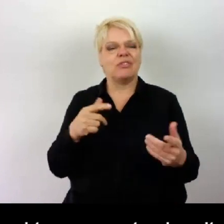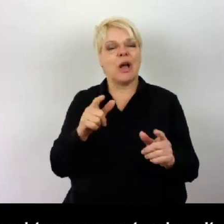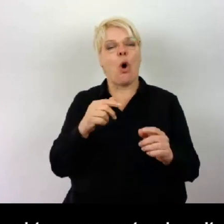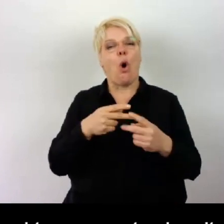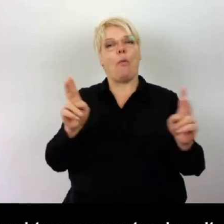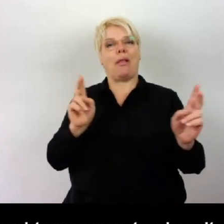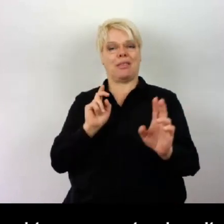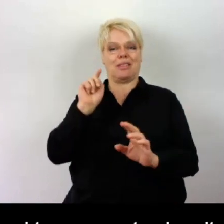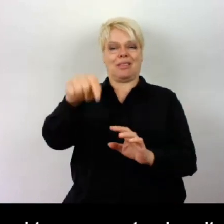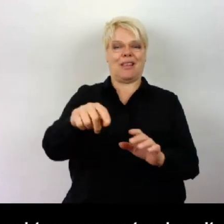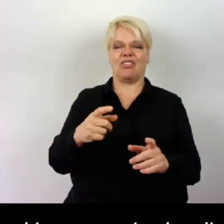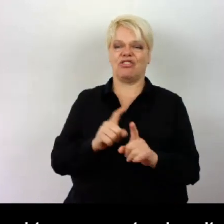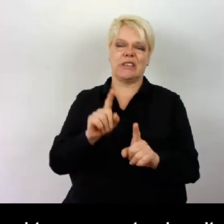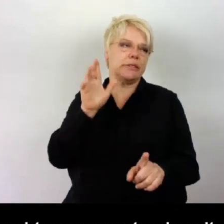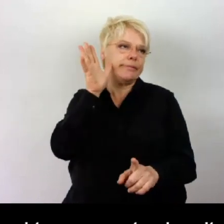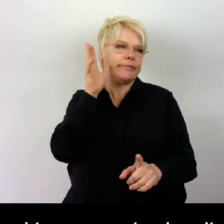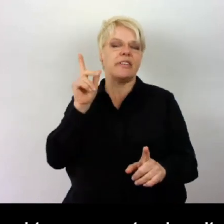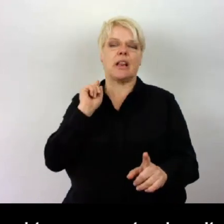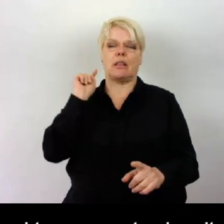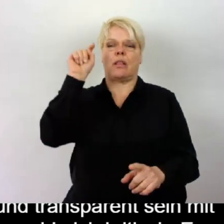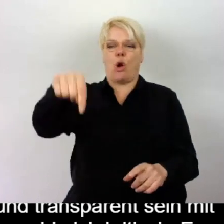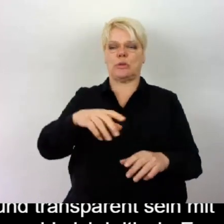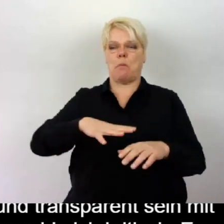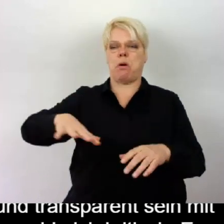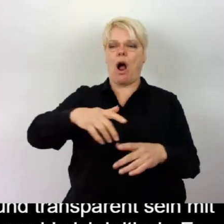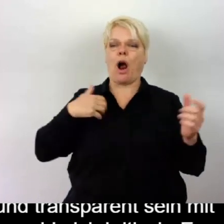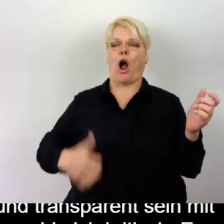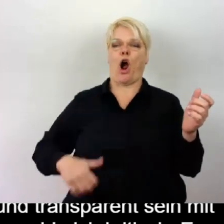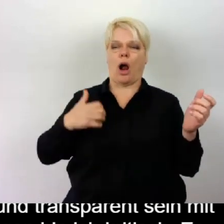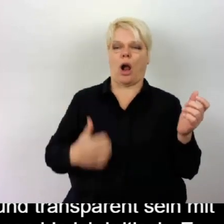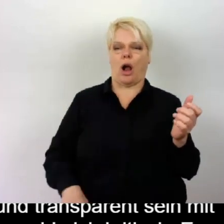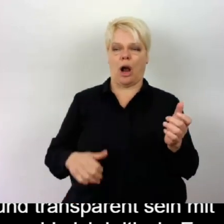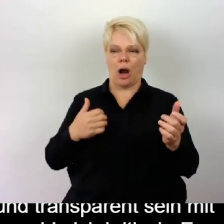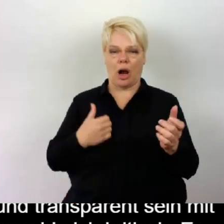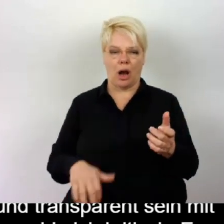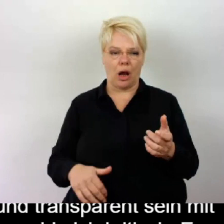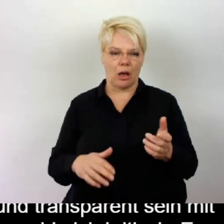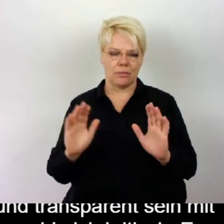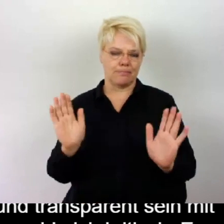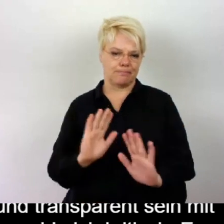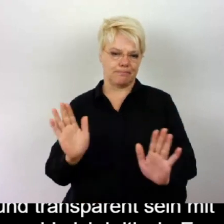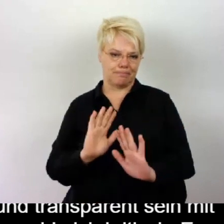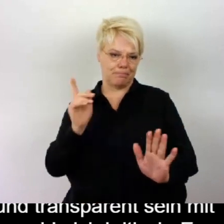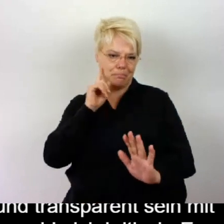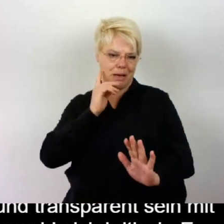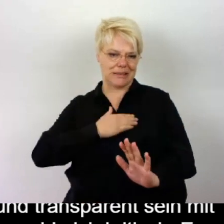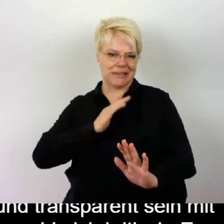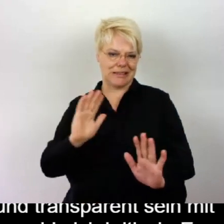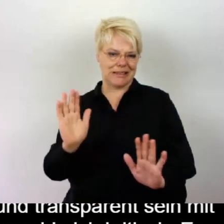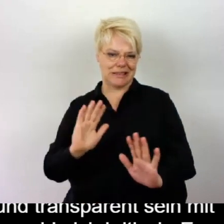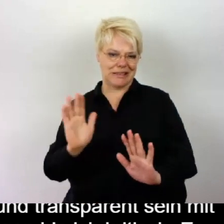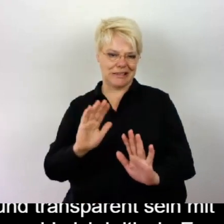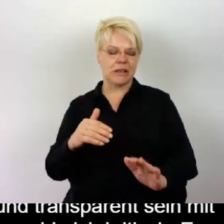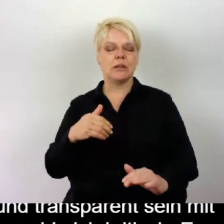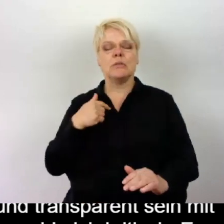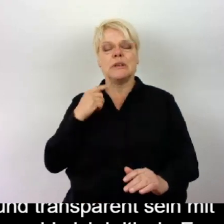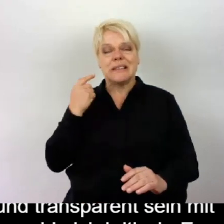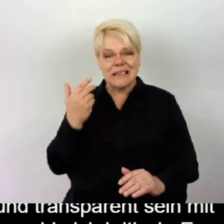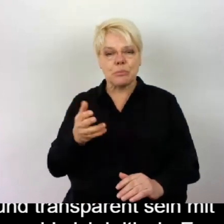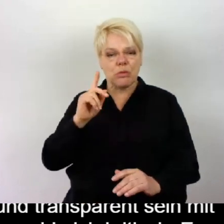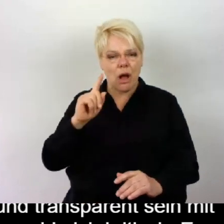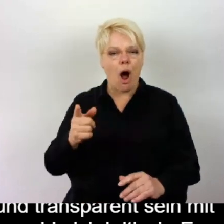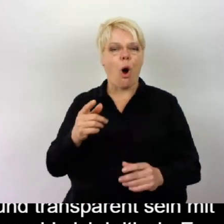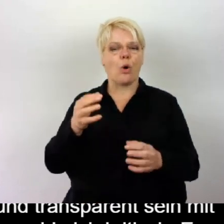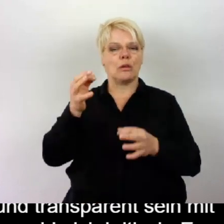bin ich dann wie die Judith der Meinung, Vergleichbarkeit. Also ich will jetzt da nicht, da an der Stelle kannst du auch einem Künstler schlecht erklären, warum